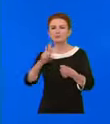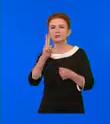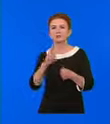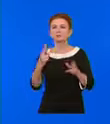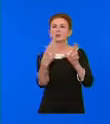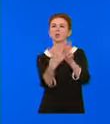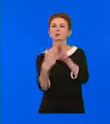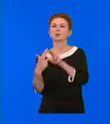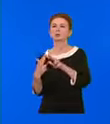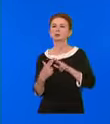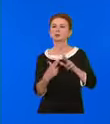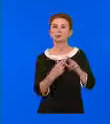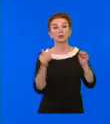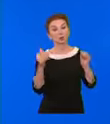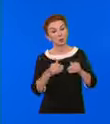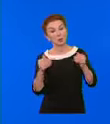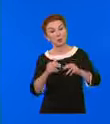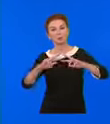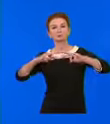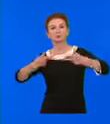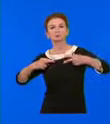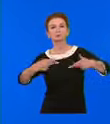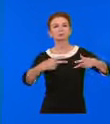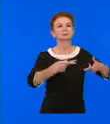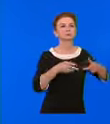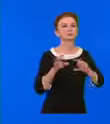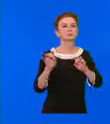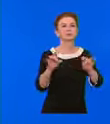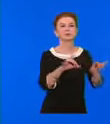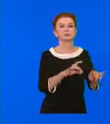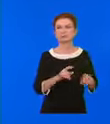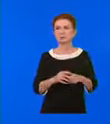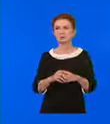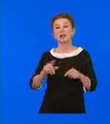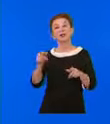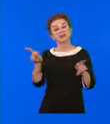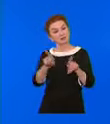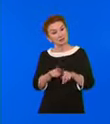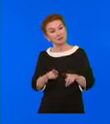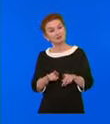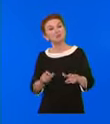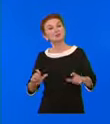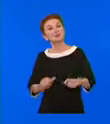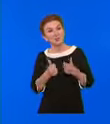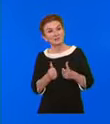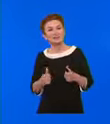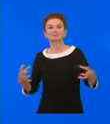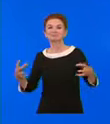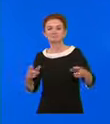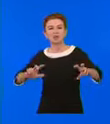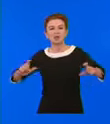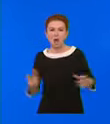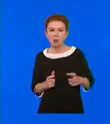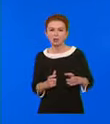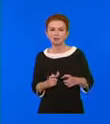kontaktował, kto mógł potencjalnie zakazić kogoś innego, jednocześnie ograniczać epidemię koronawirusa i jednocześnie